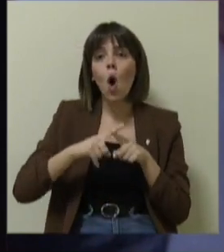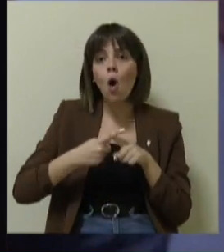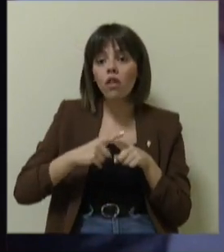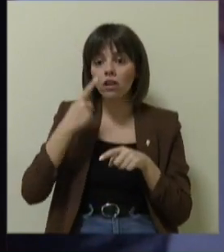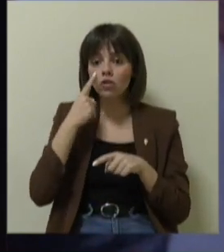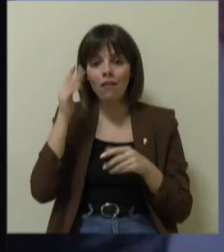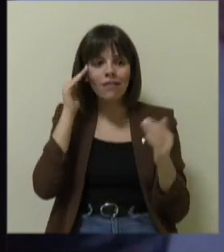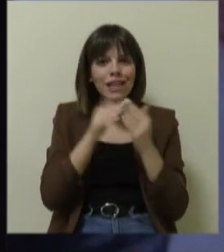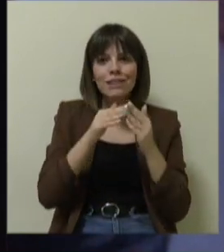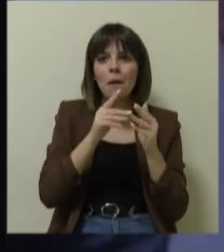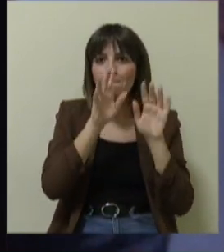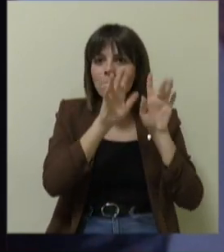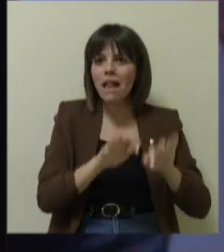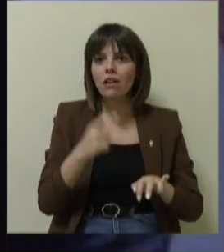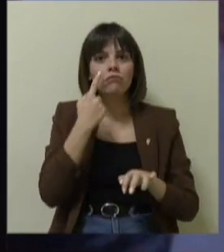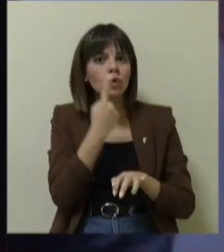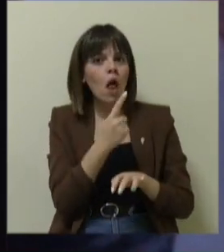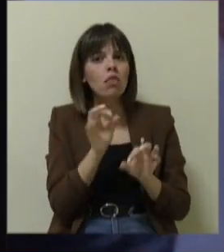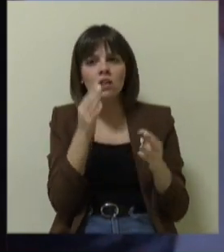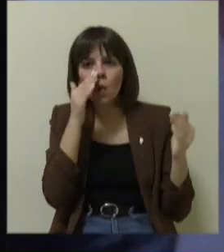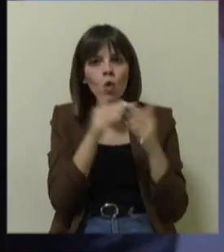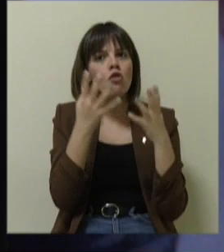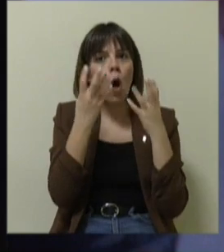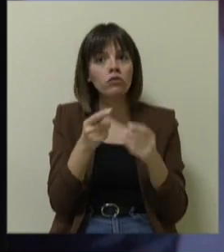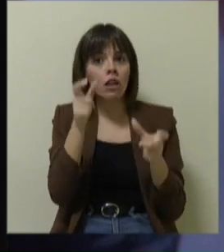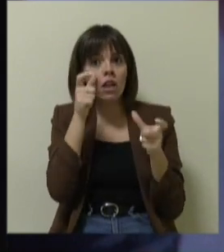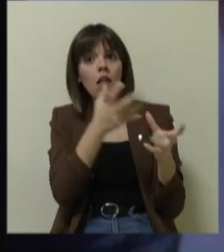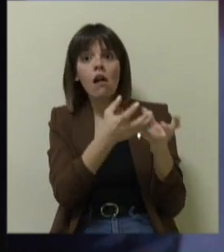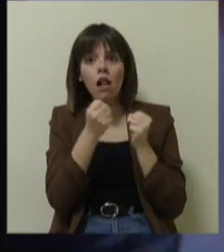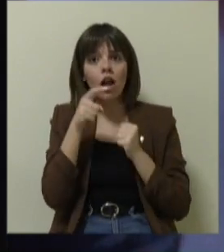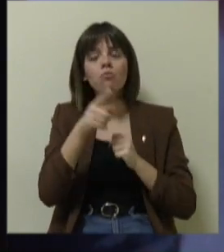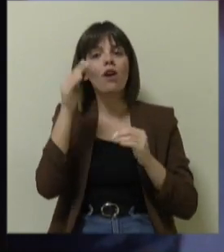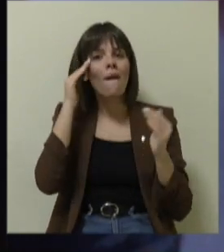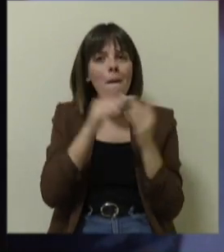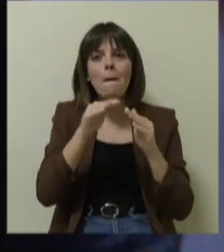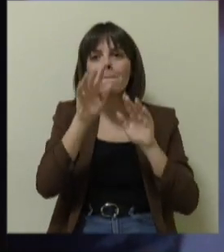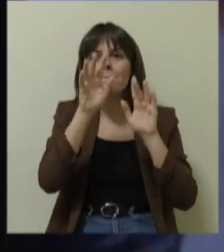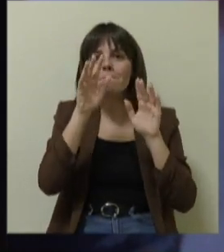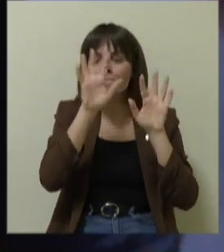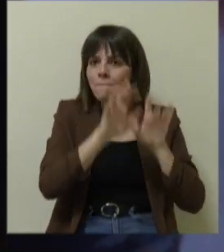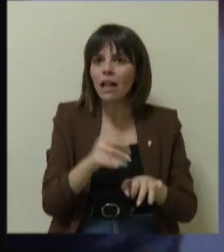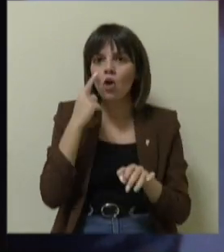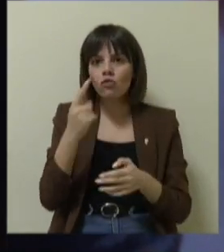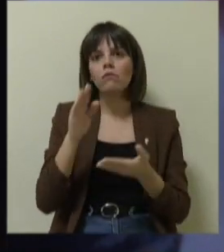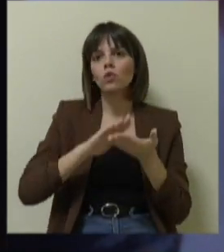politikalar mutabakat metnimize yansımalarını da dikkate alarak mutabakat metnimizi